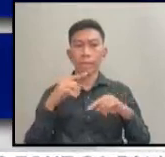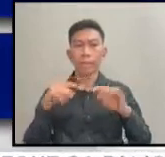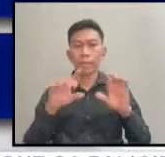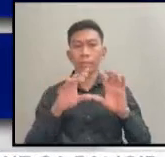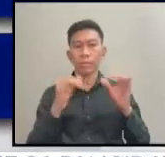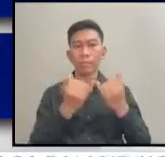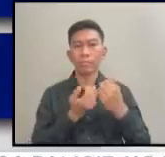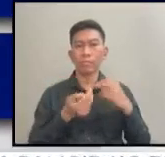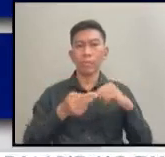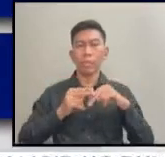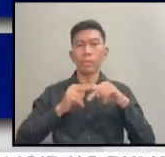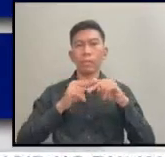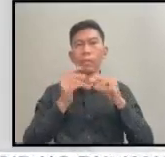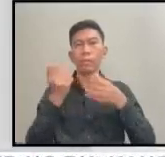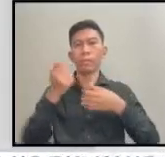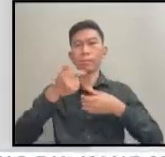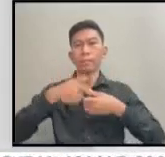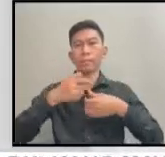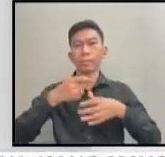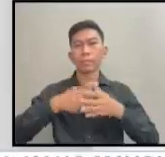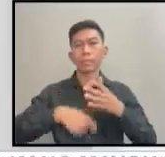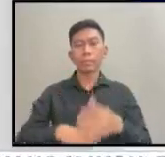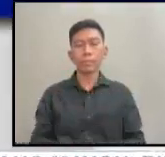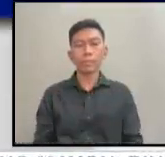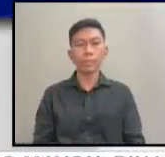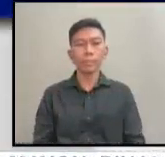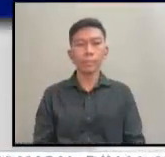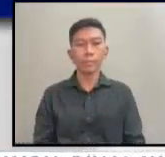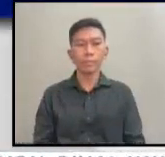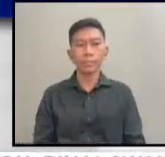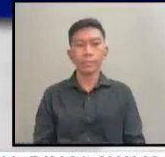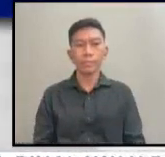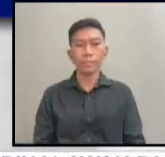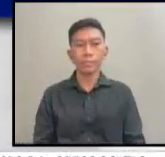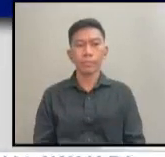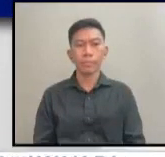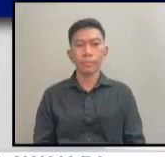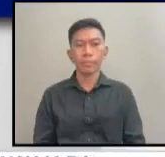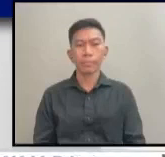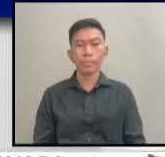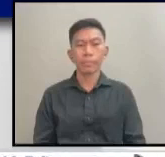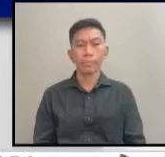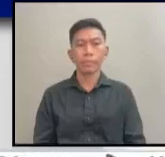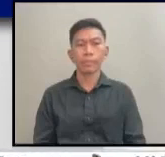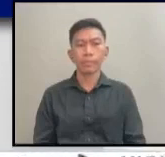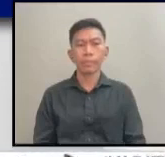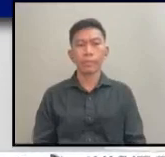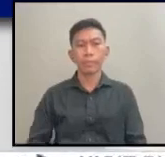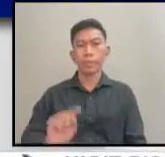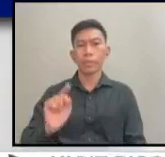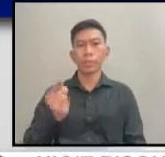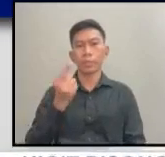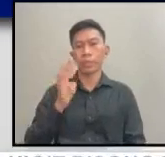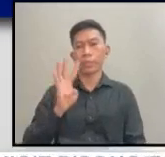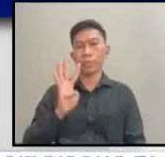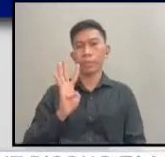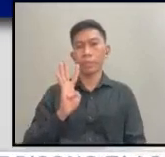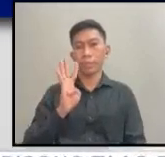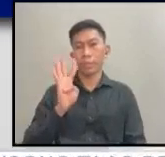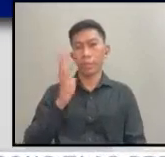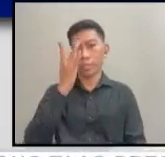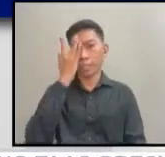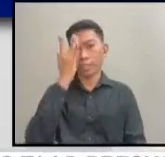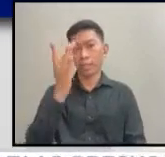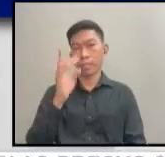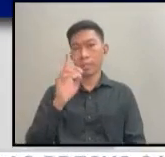Jetty Petroleum at Petrogas ng piso at 20 sentimo sa kada litro ng gasolina, piso at 40 sentimo naman sa diesel at 1 peso